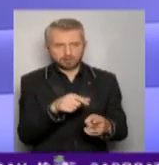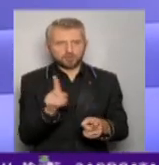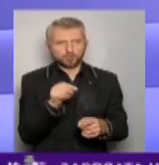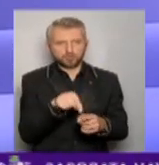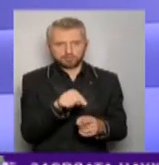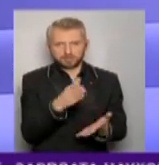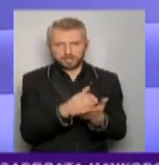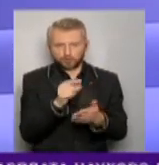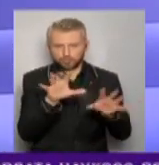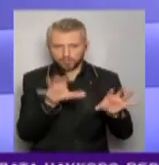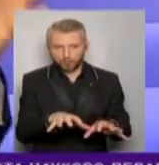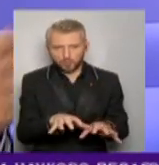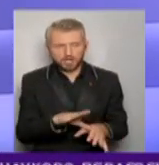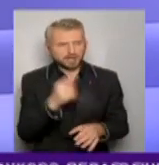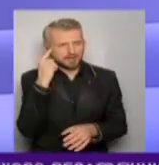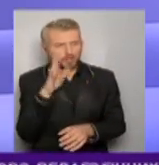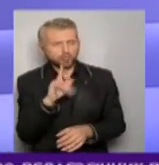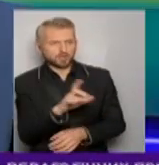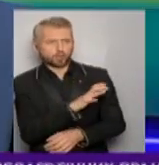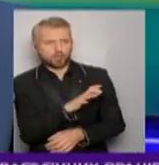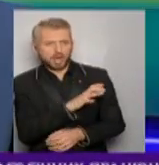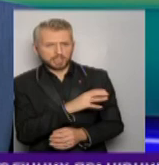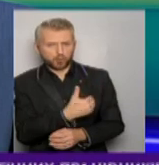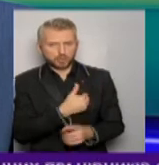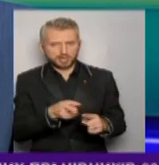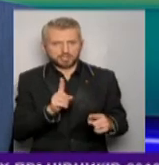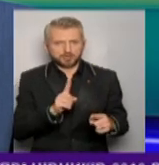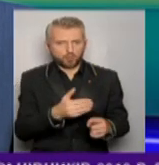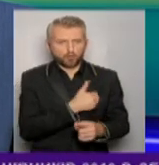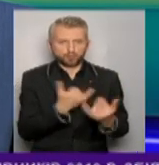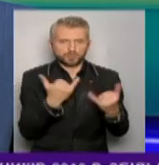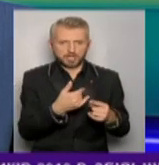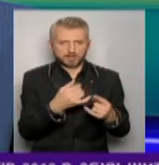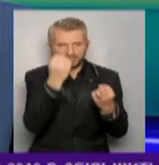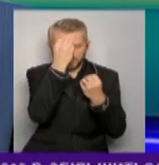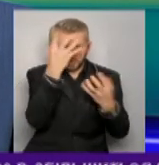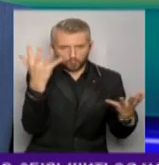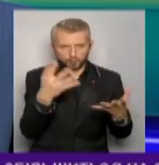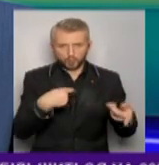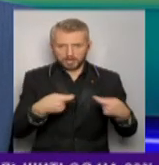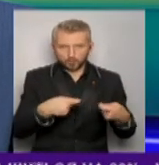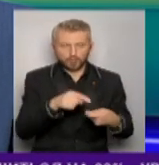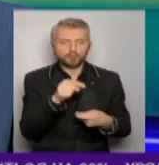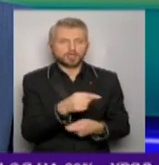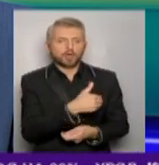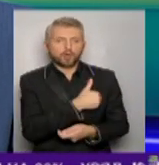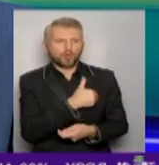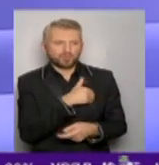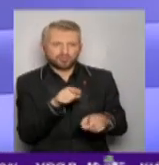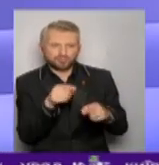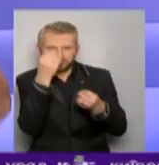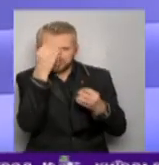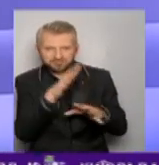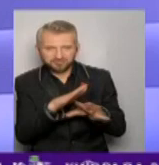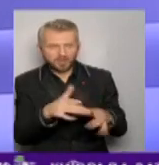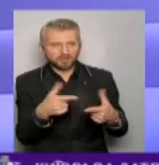Тому не думайте, що олігархи хотіли цього чи хочуть зараз цивілізованого ринку. Вони хочуть нецивілізованого ринку, де